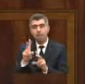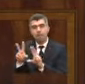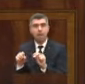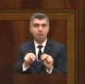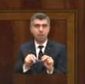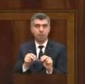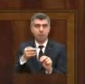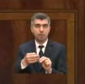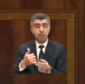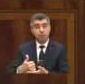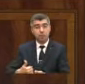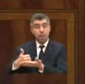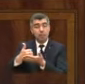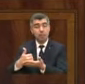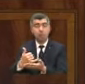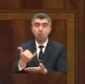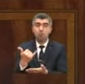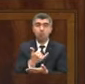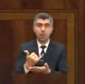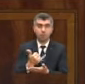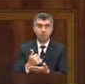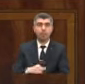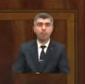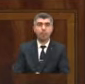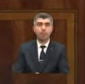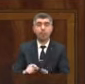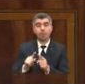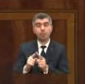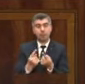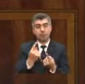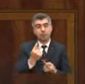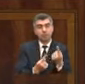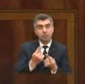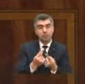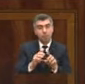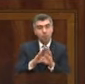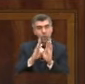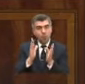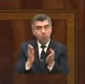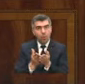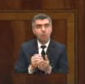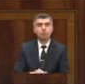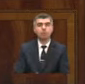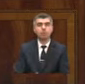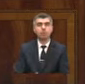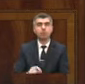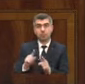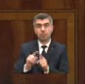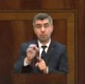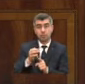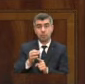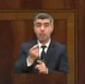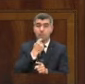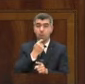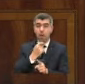خصنا نعطيهم الضمانات الضرورية، نديروا هذه القضية ديال البيو إيكيفالونس لجميع الأدوية المرخصة في المغرب، وراه شفنا كيفاش أنه الصناعة